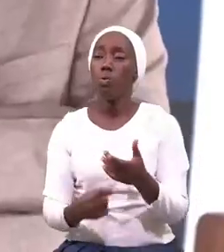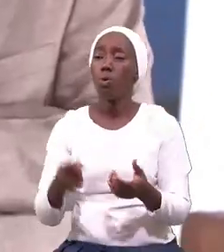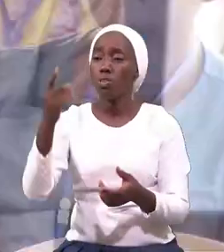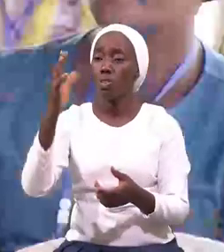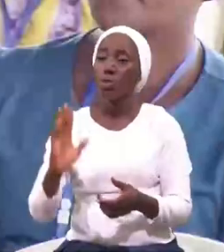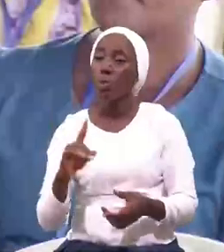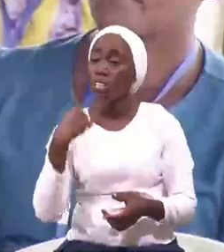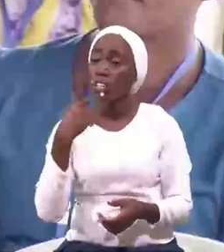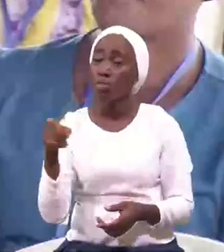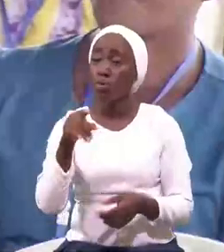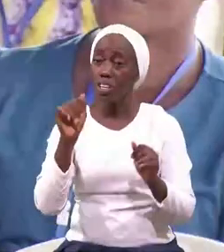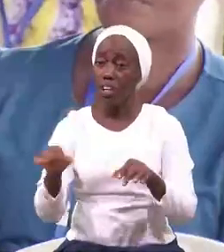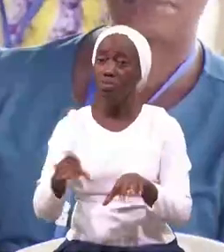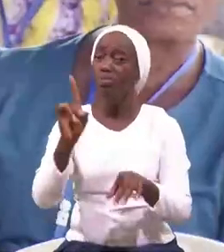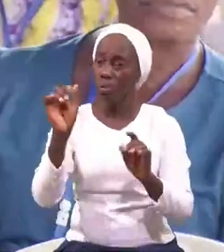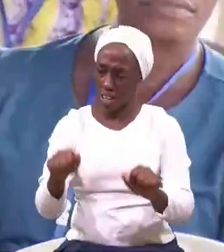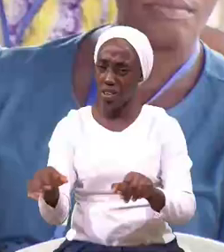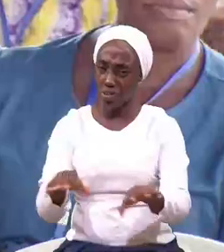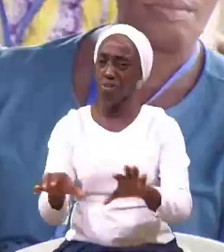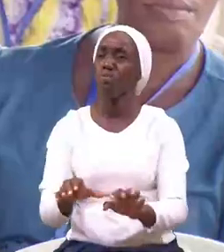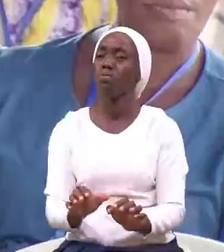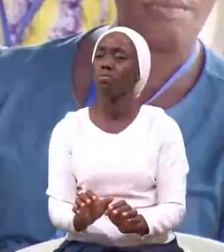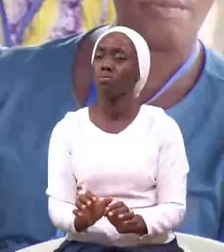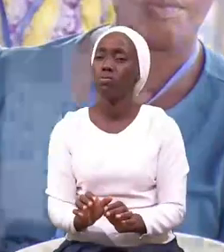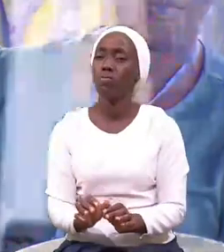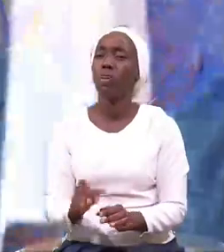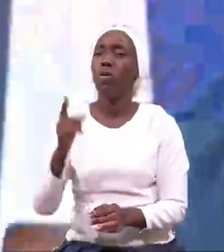Ce que Dieu dit que tu peux faire, tu le feras.